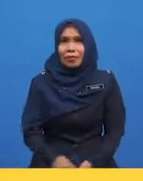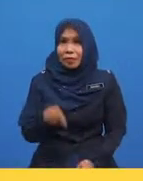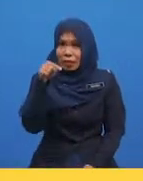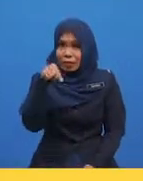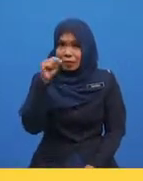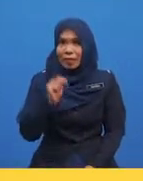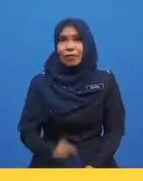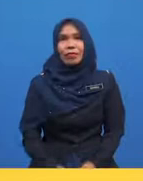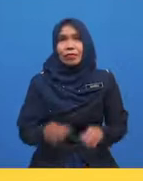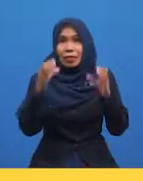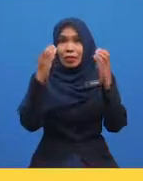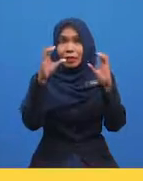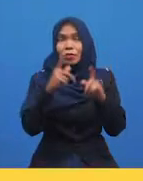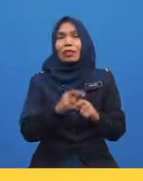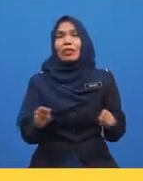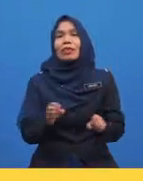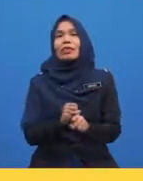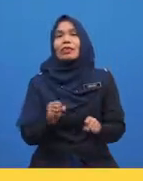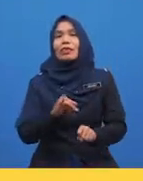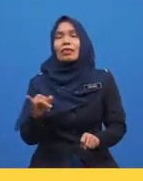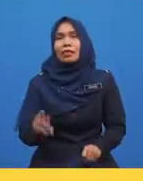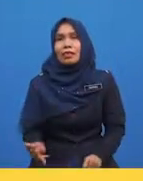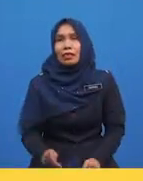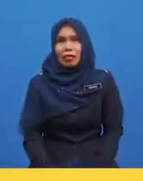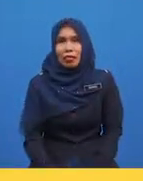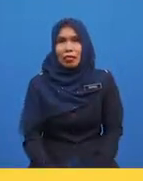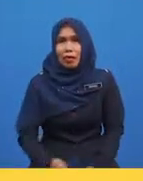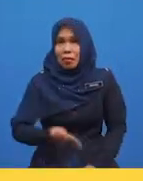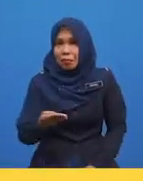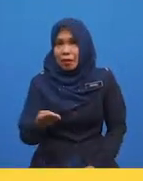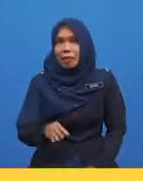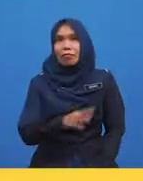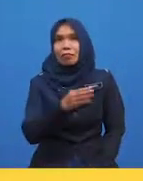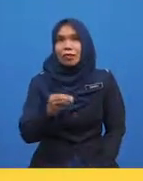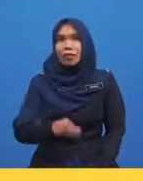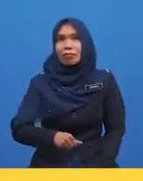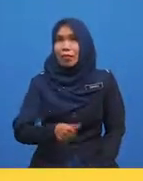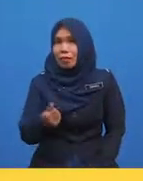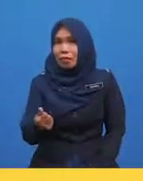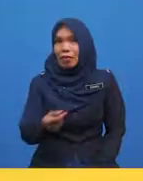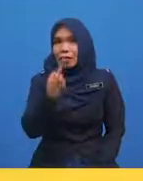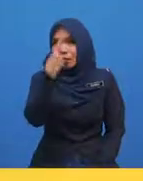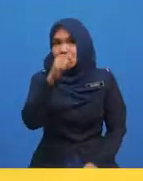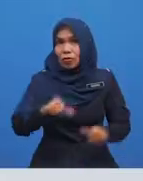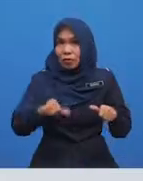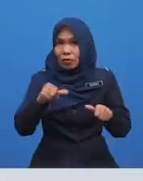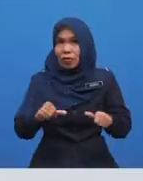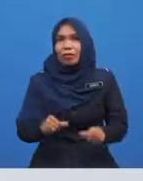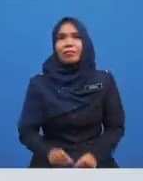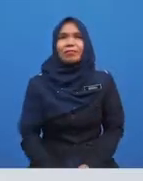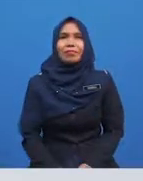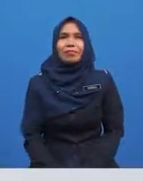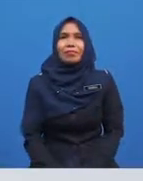sini, cikgu telah sediakan beberapa bahan dan alatan untuk aktiviti kita.